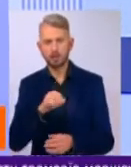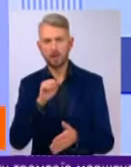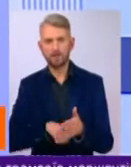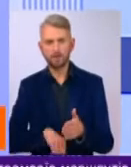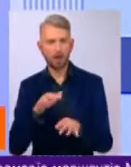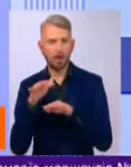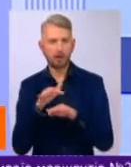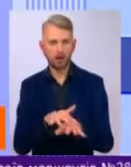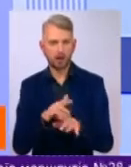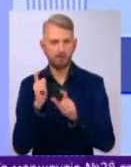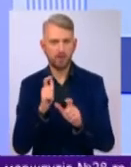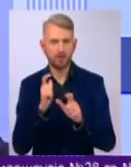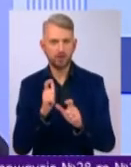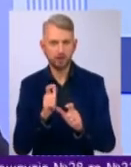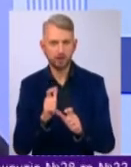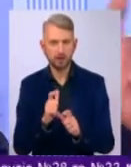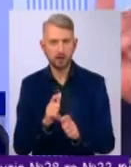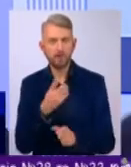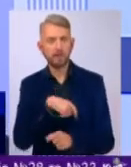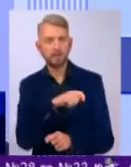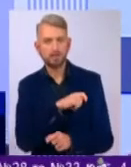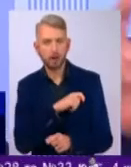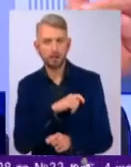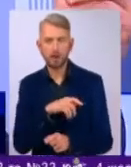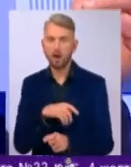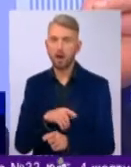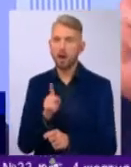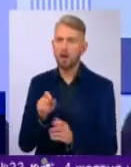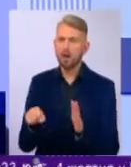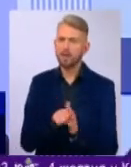атак вантажівками в Іспанії,